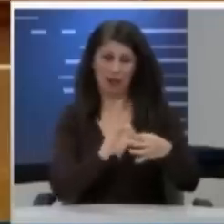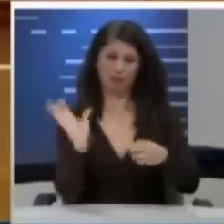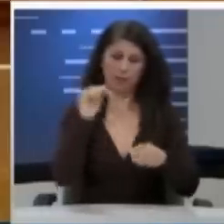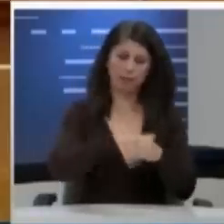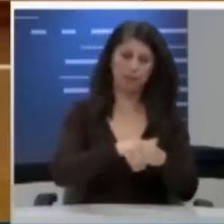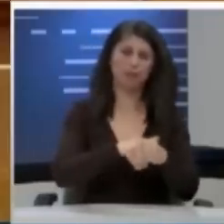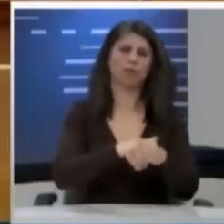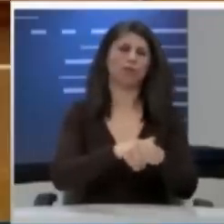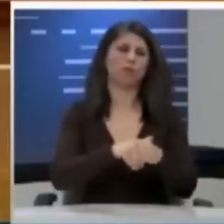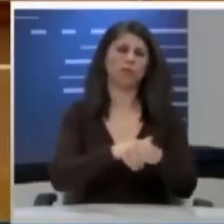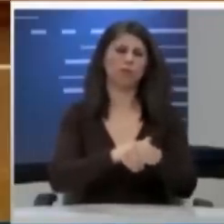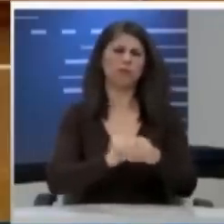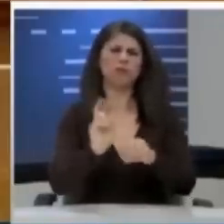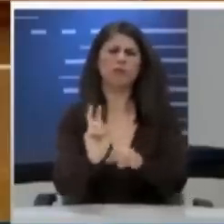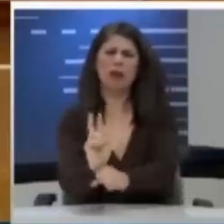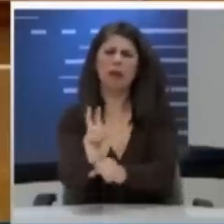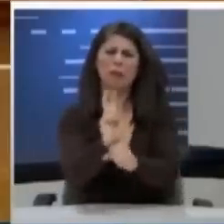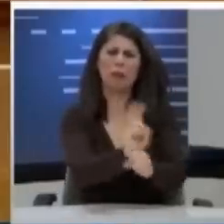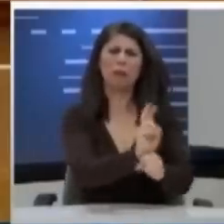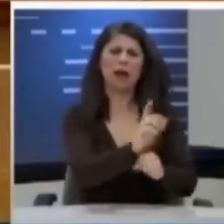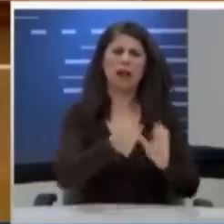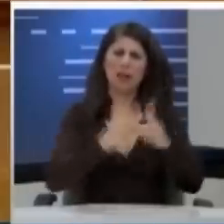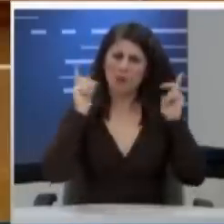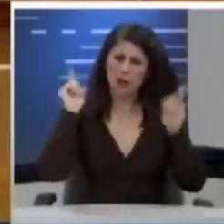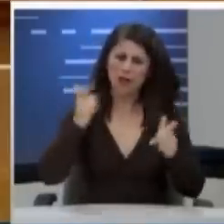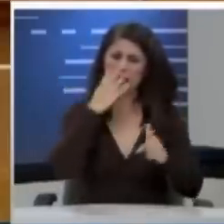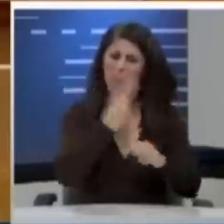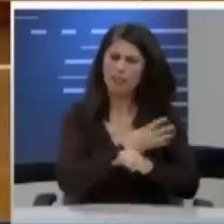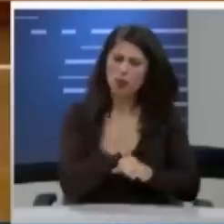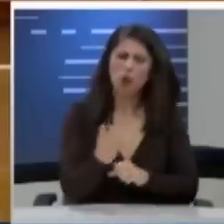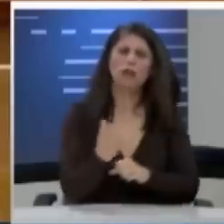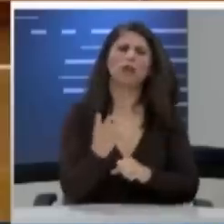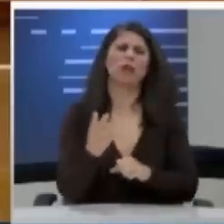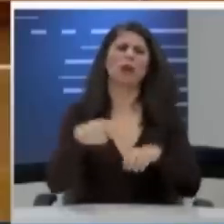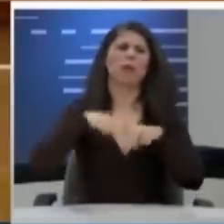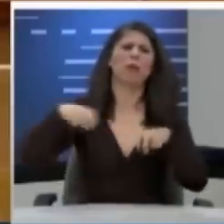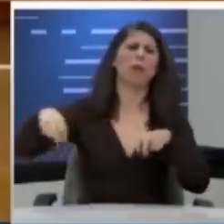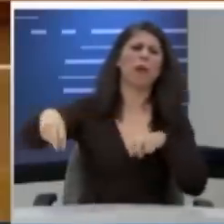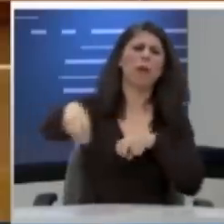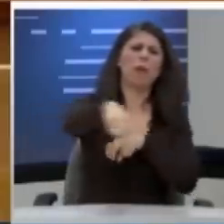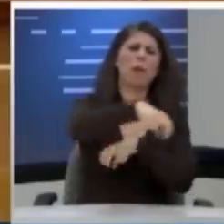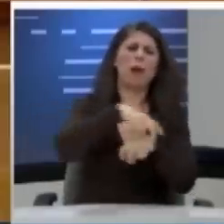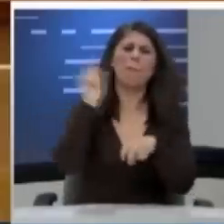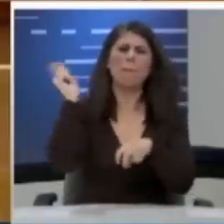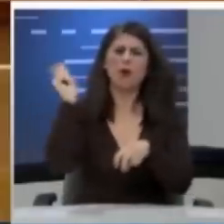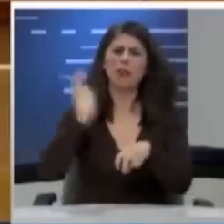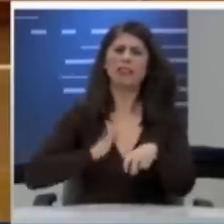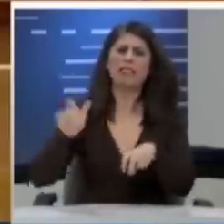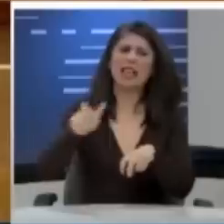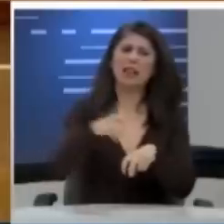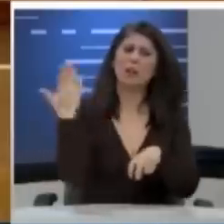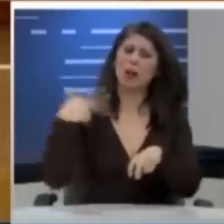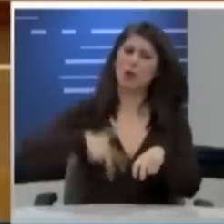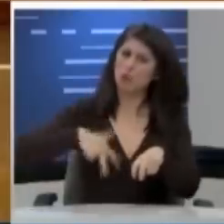περιλαμβάνει διάφορα απομεινάρια από τη Νέα Δημοκρατία, το ΠΑΣΟΚ, διάφορους επίσης γυρολόγους της πολιτικής, στελέχη και